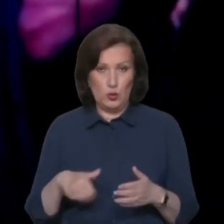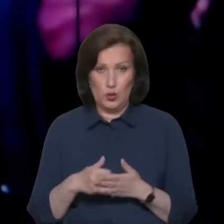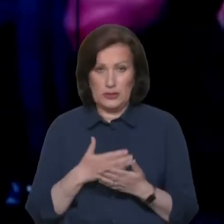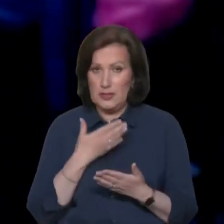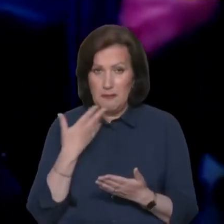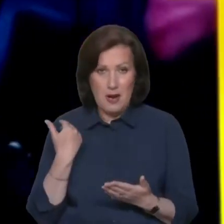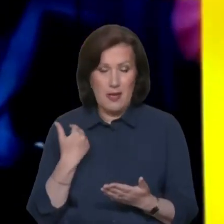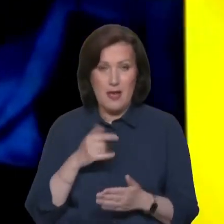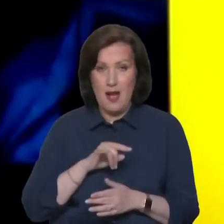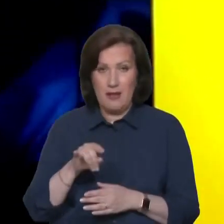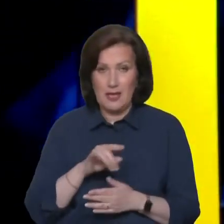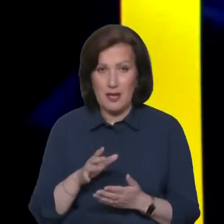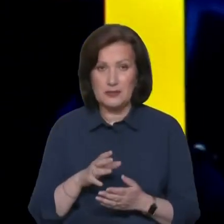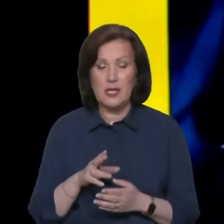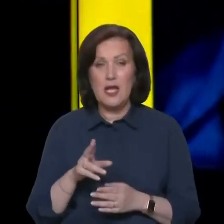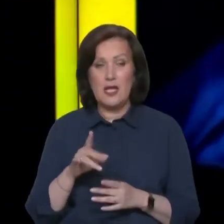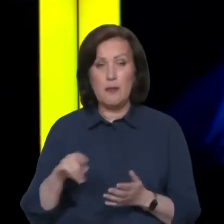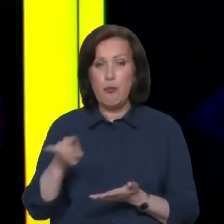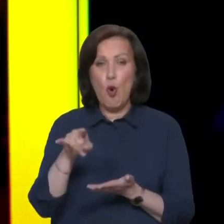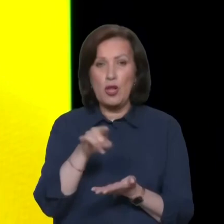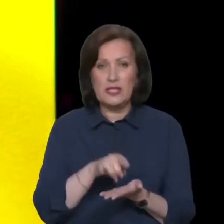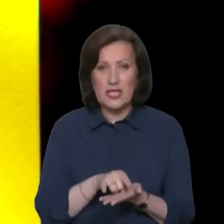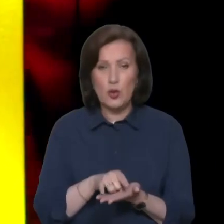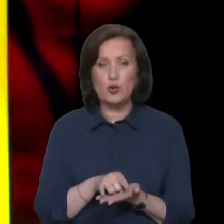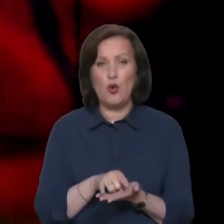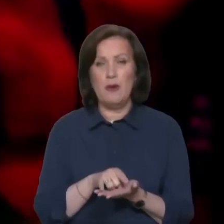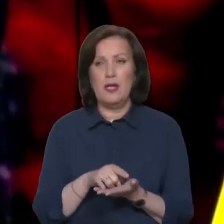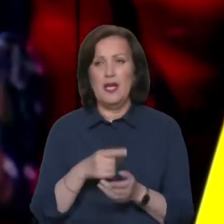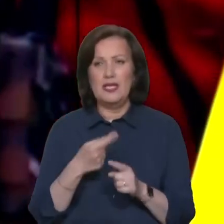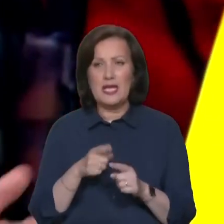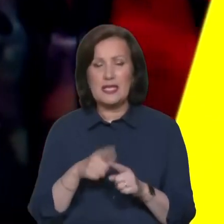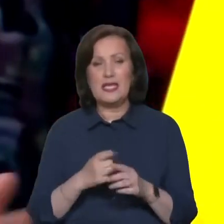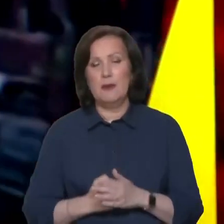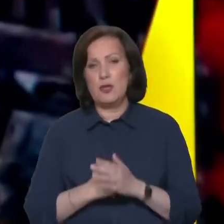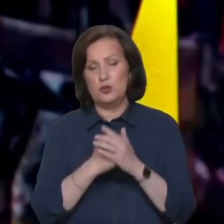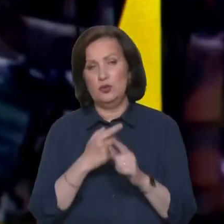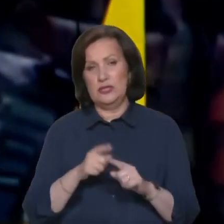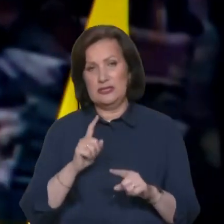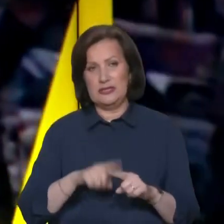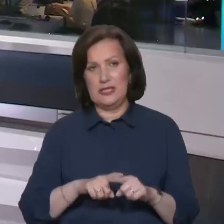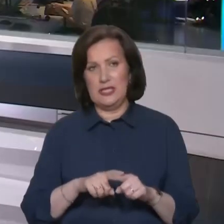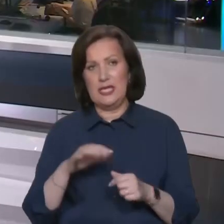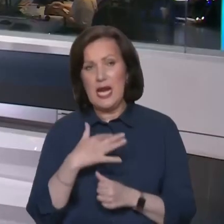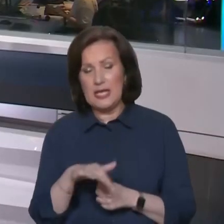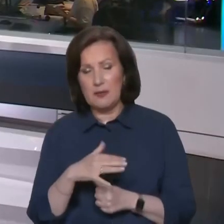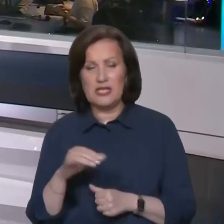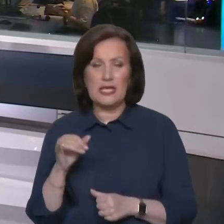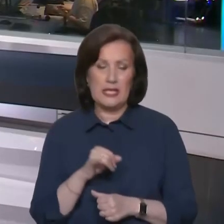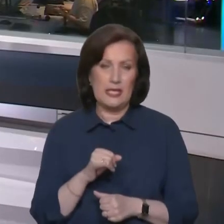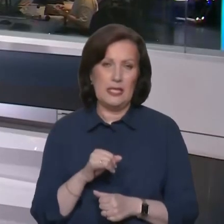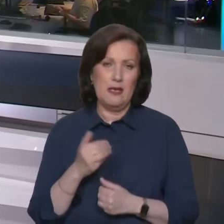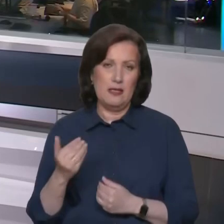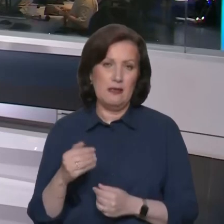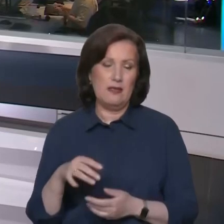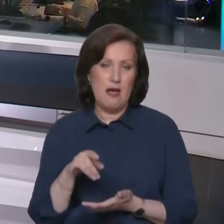немає атакамсів, і по литовищам, по аеродромам Підскока, на яких і базуються ці, власне кажучи, і гелікоптери, і армійська